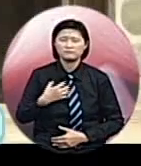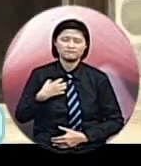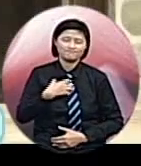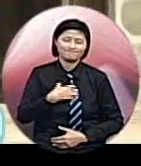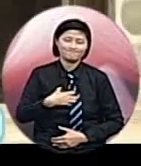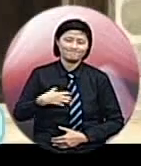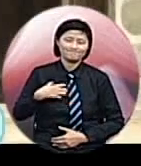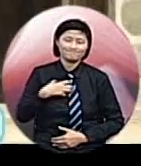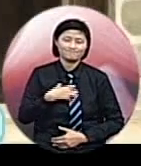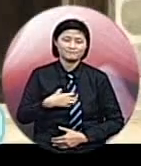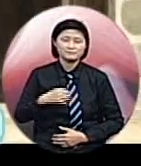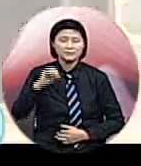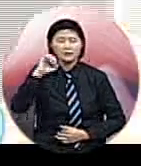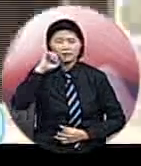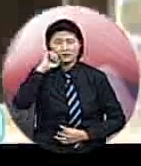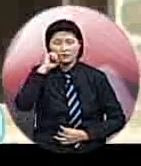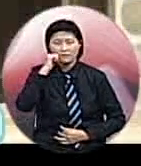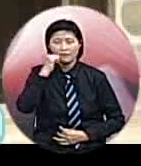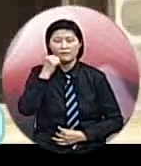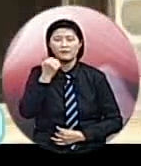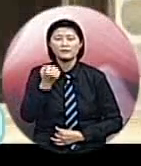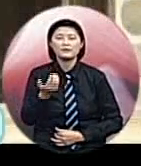힘들어도